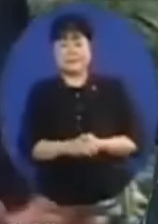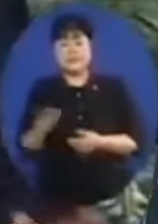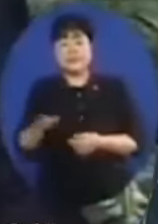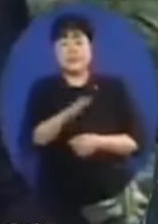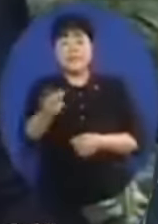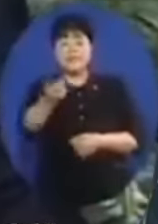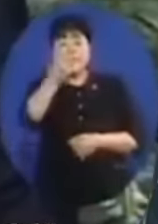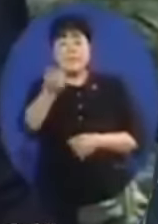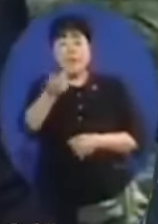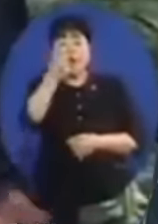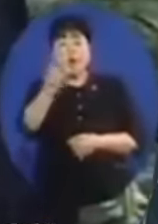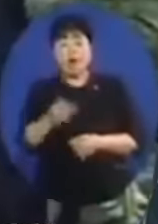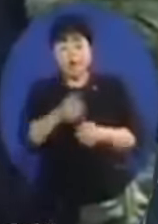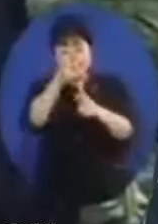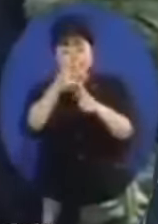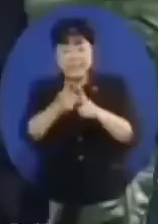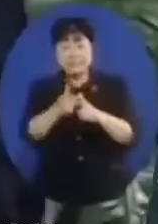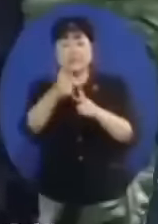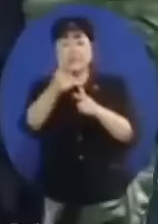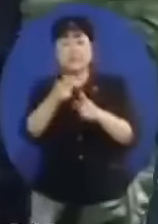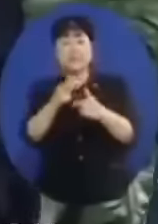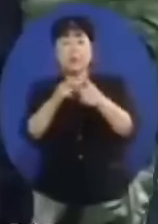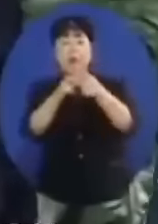우리의 생명은 예수님과